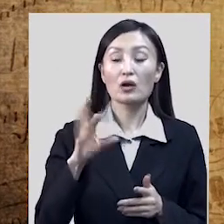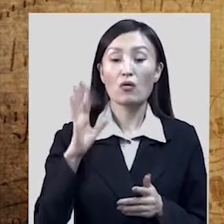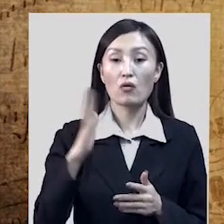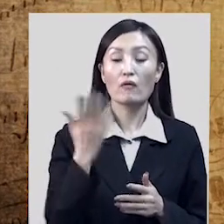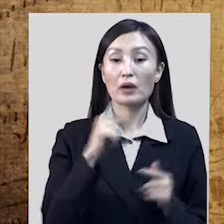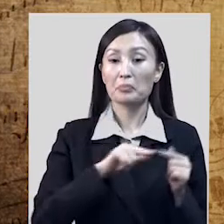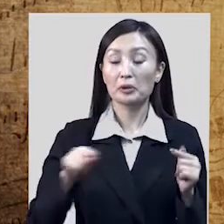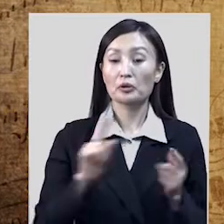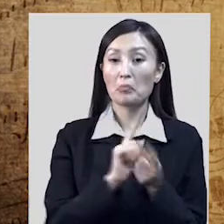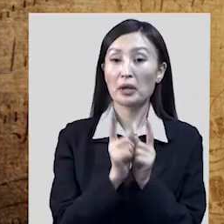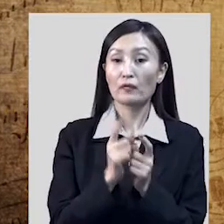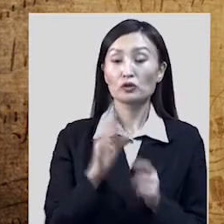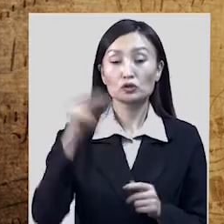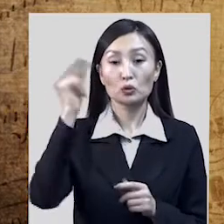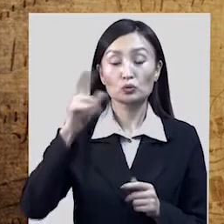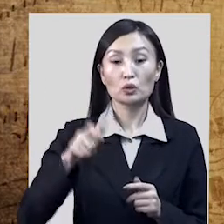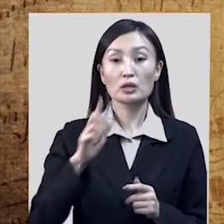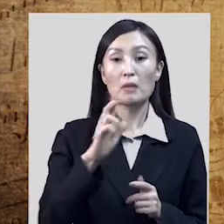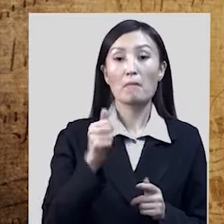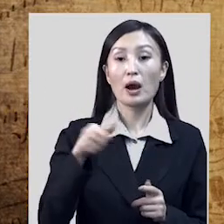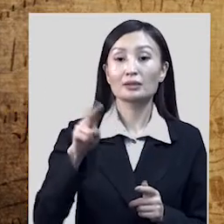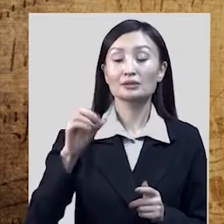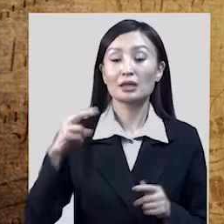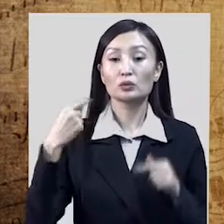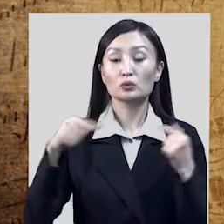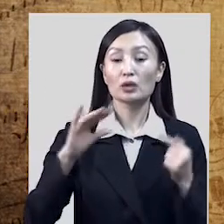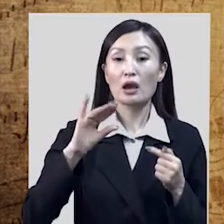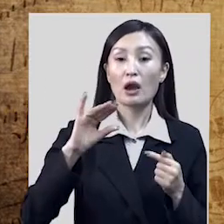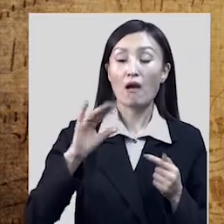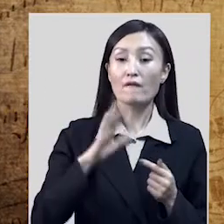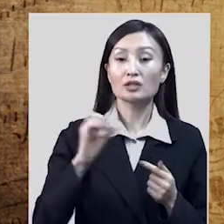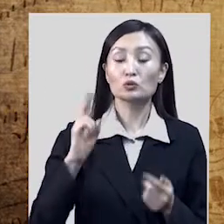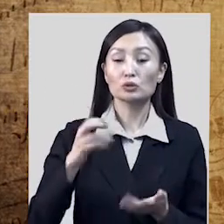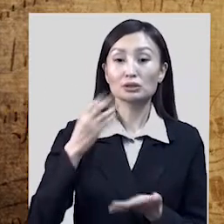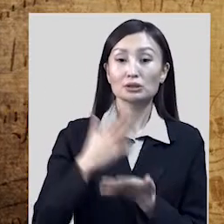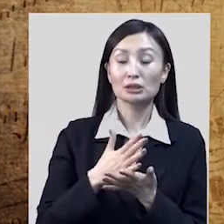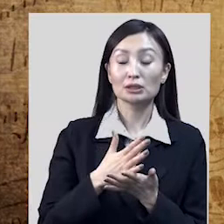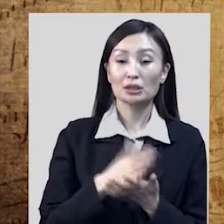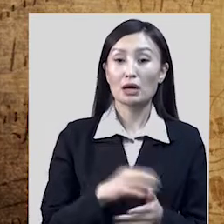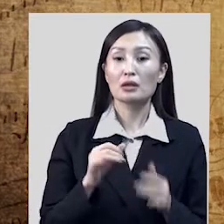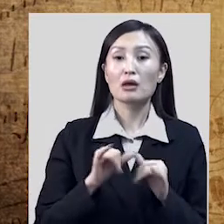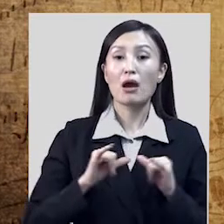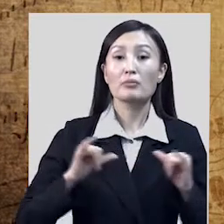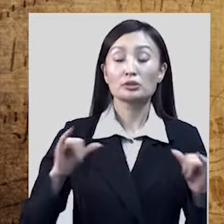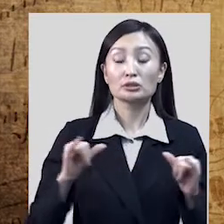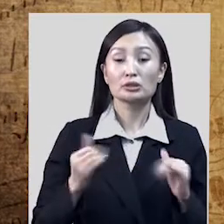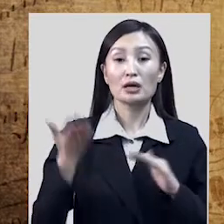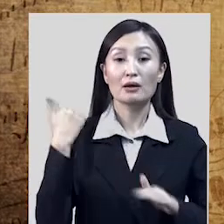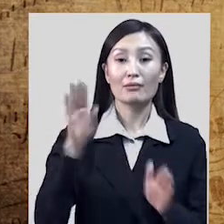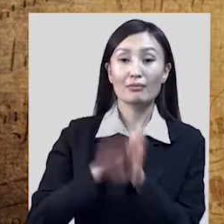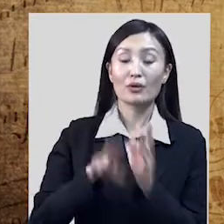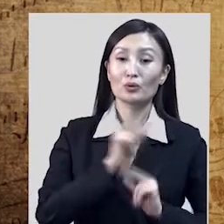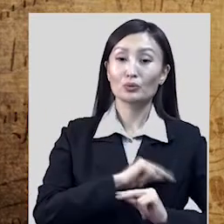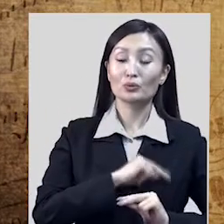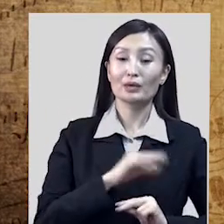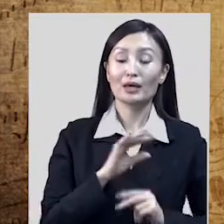период когда переводчики и ученые в багдаде и в других восточных центрах наталкивались на обширные но ранее игнорируемые труды